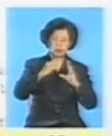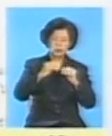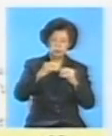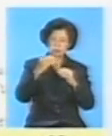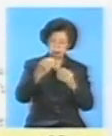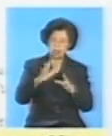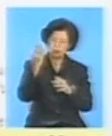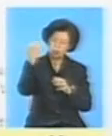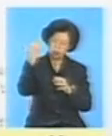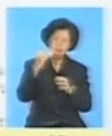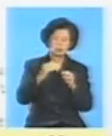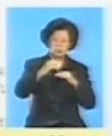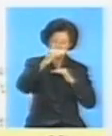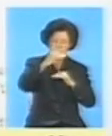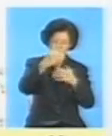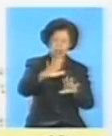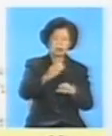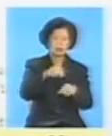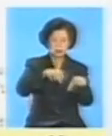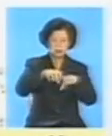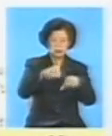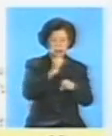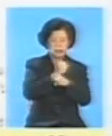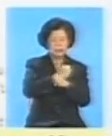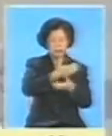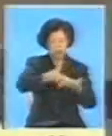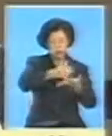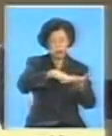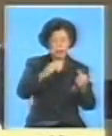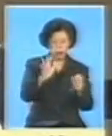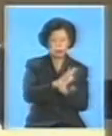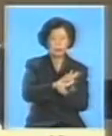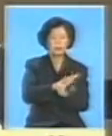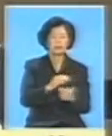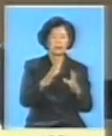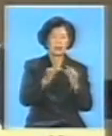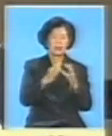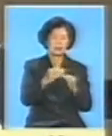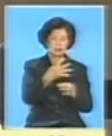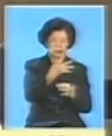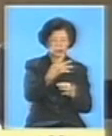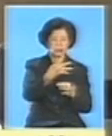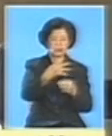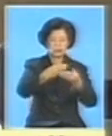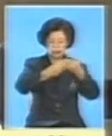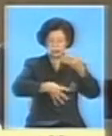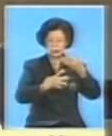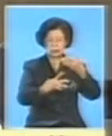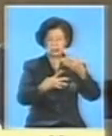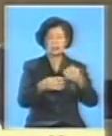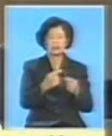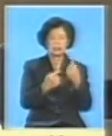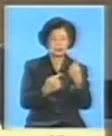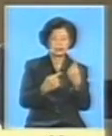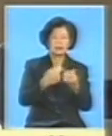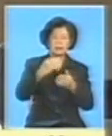วกำหนดกรอบการอะไรกันแล้วก็จะทำนโยบายมาให้สมบูรณ์นะครับในเรื่องของ4เรื่องที่เราใช้เป็นแนวทางคือ1ยุทธศาสตร์การพัฒนาประ